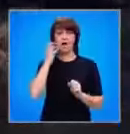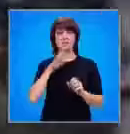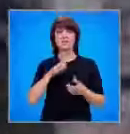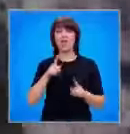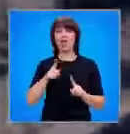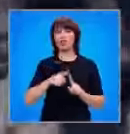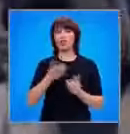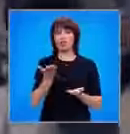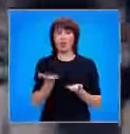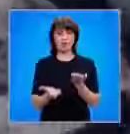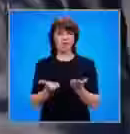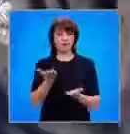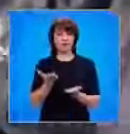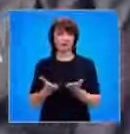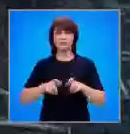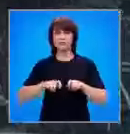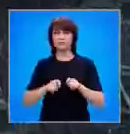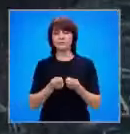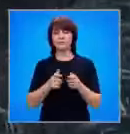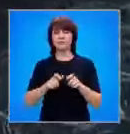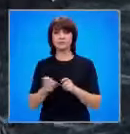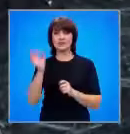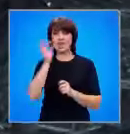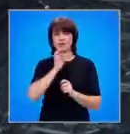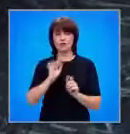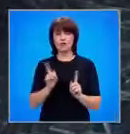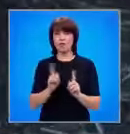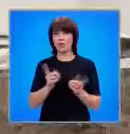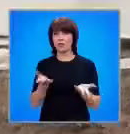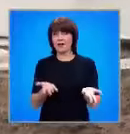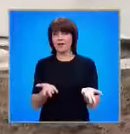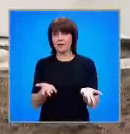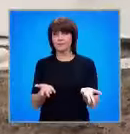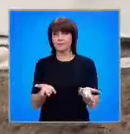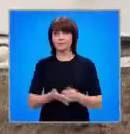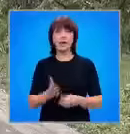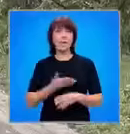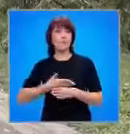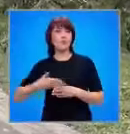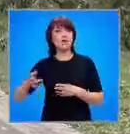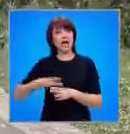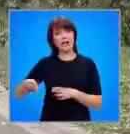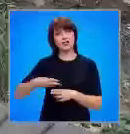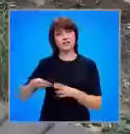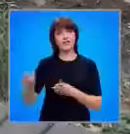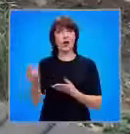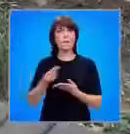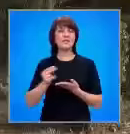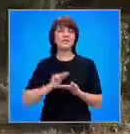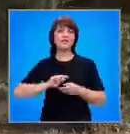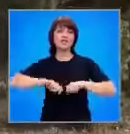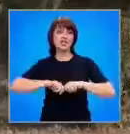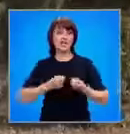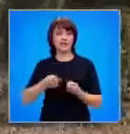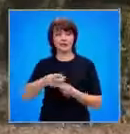За нищо не става. Ето. Това е тотална щета. Продължава разчистването и описването на щетите в